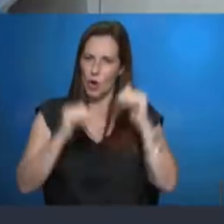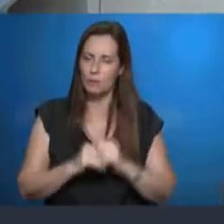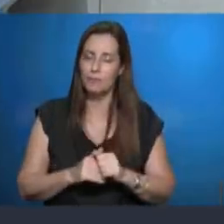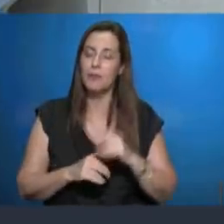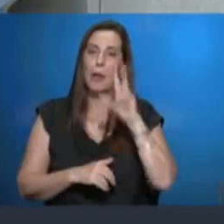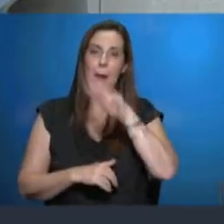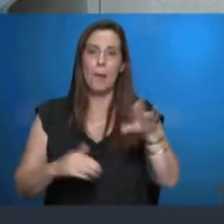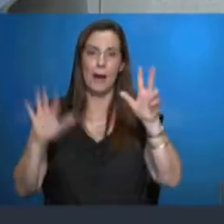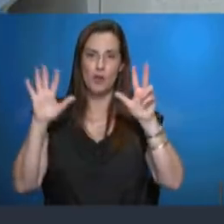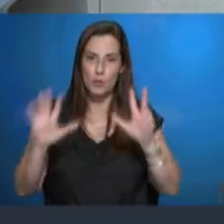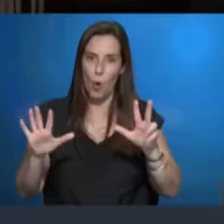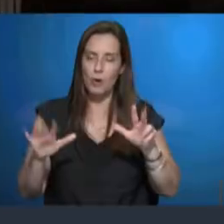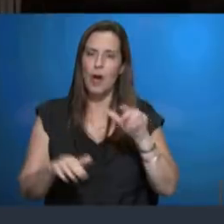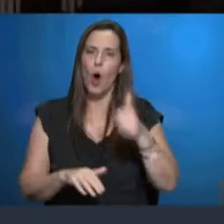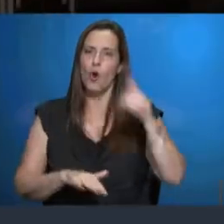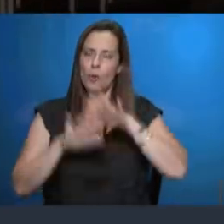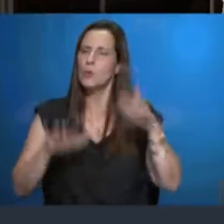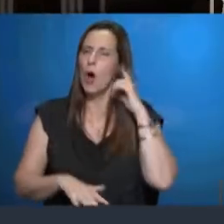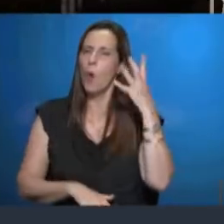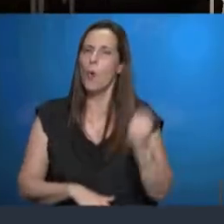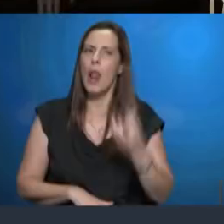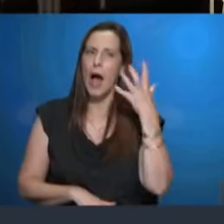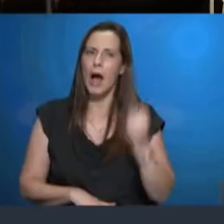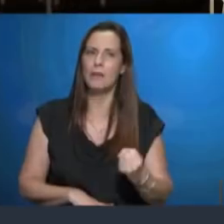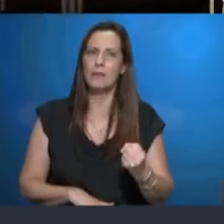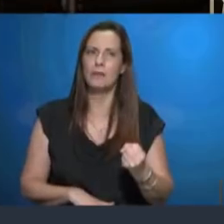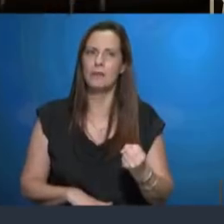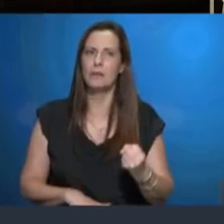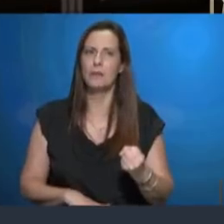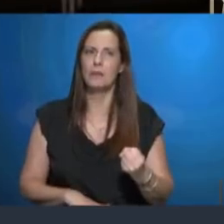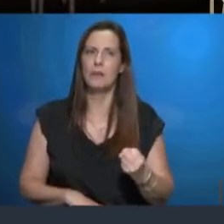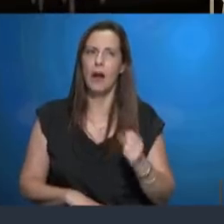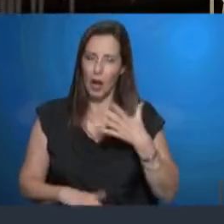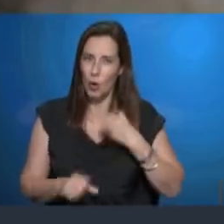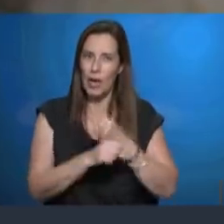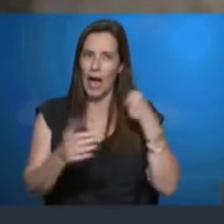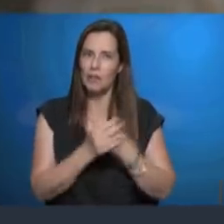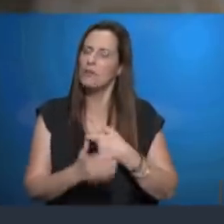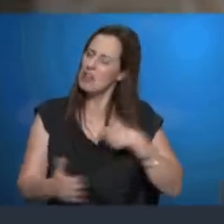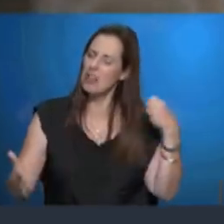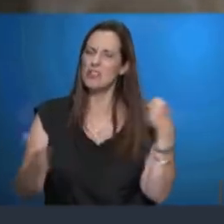בשנת 2008, אבוטבול הוקלט. אתה רוצה ללכת איתם עד הסוף? אני אלך איתם עד הסוף.